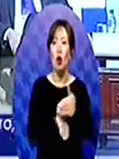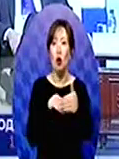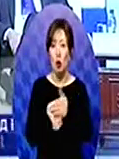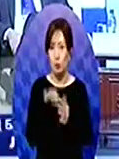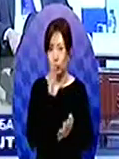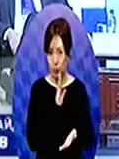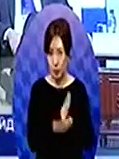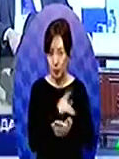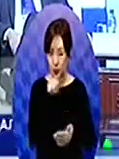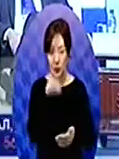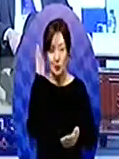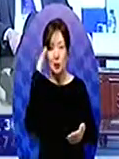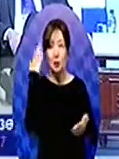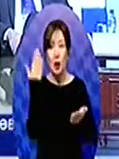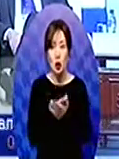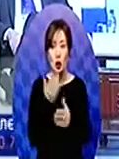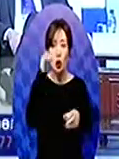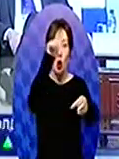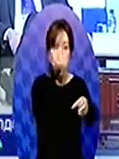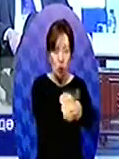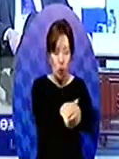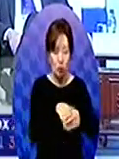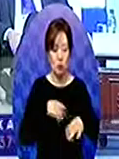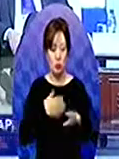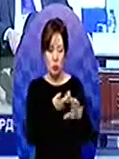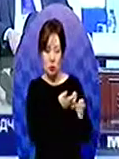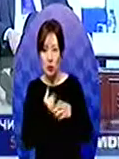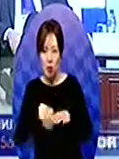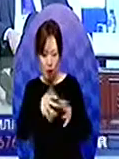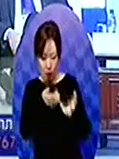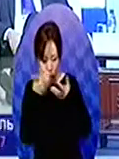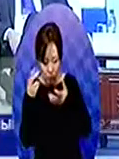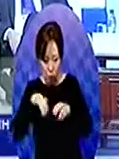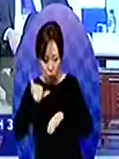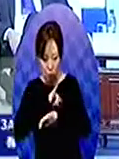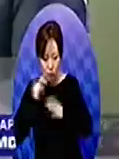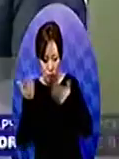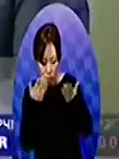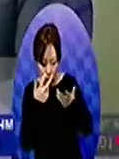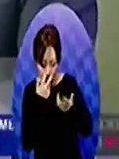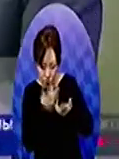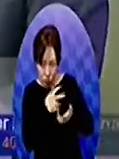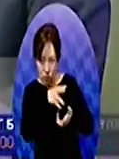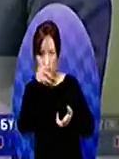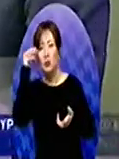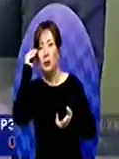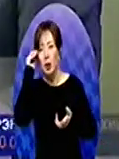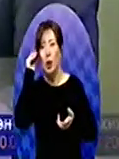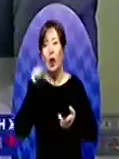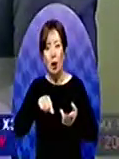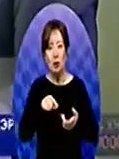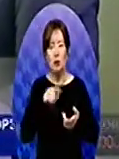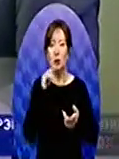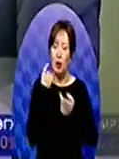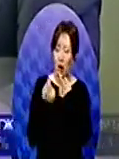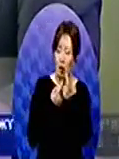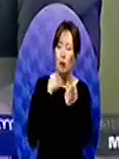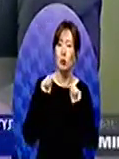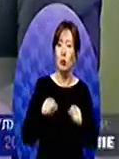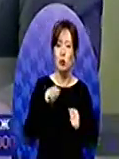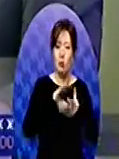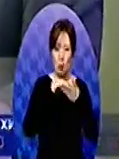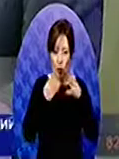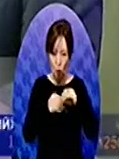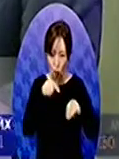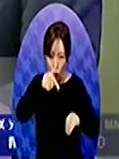саналыг Улсын их хурл харгалзан үзэж шийдвэр гаргана. Тиймээс та бүхэн энэхүү түүхэн үйл хэргийн үн